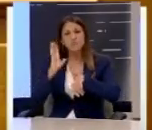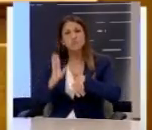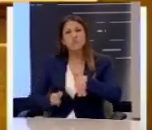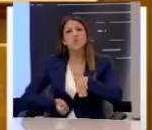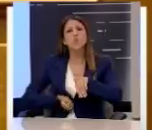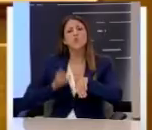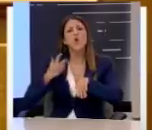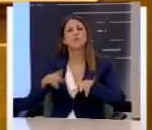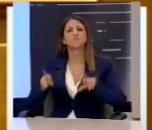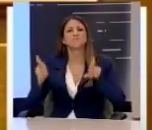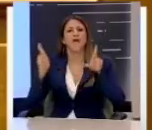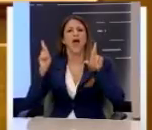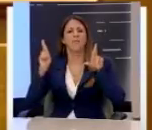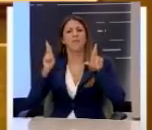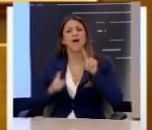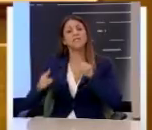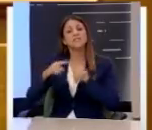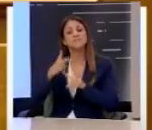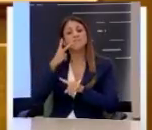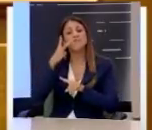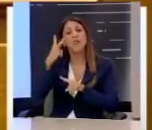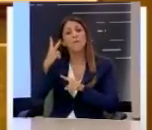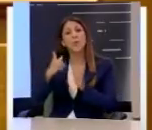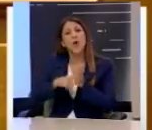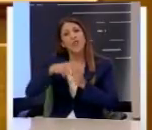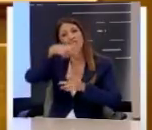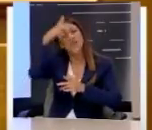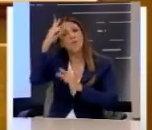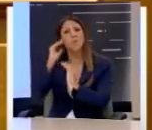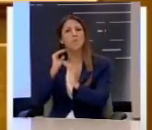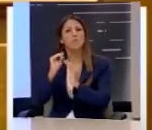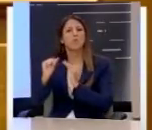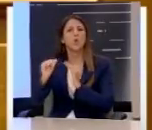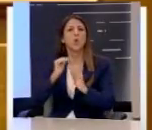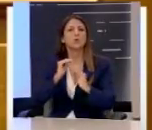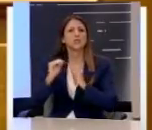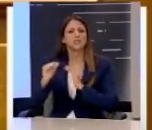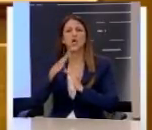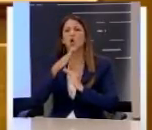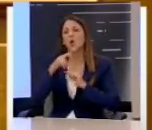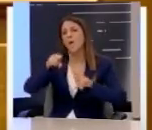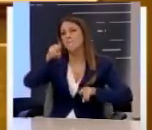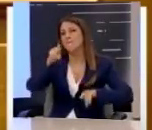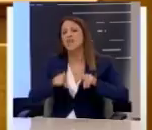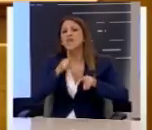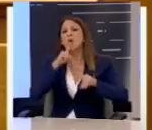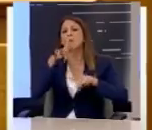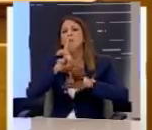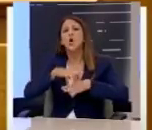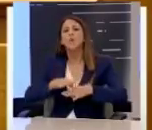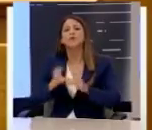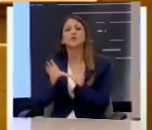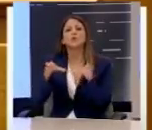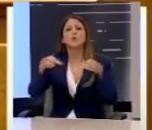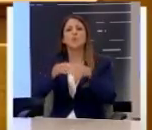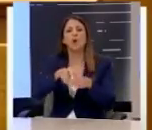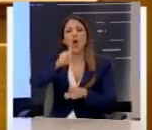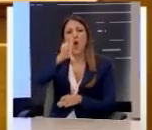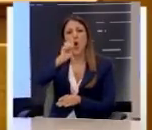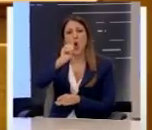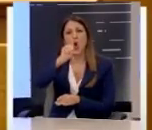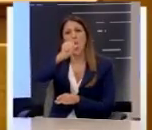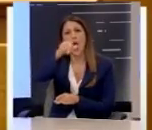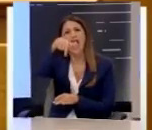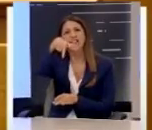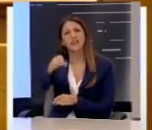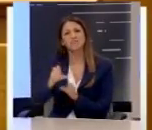Ελπίδα, αλλά και δικαίωση. Που για κάποιους, όπως οι εκπρόσωποι της ΛΟΑΤΚΙ κοινότητας, έρχεται